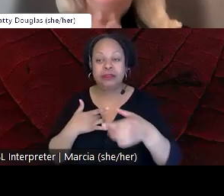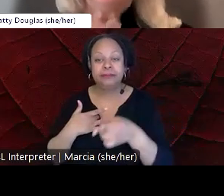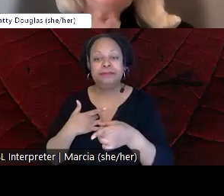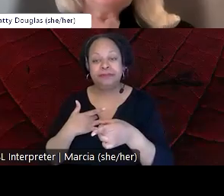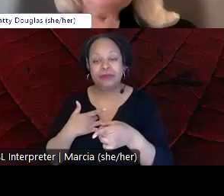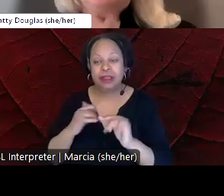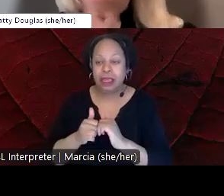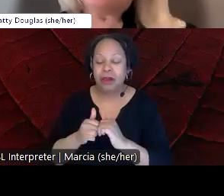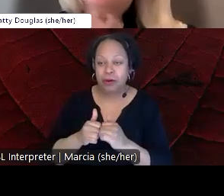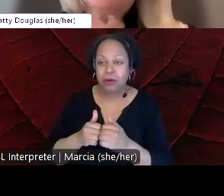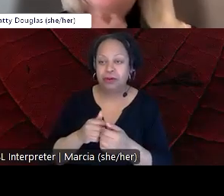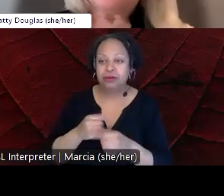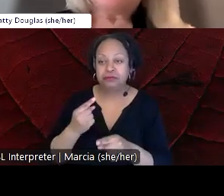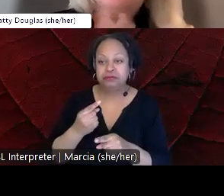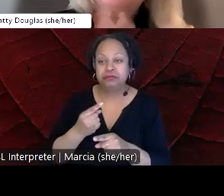de soins